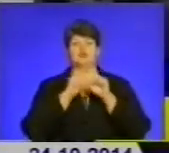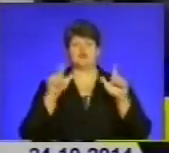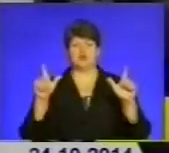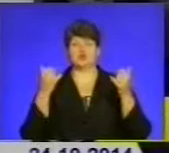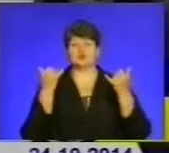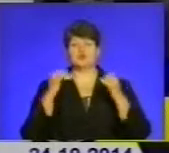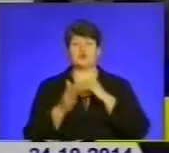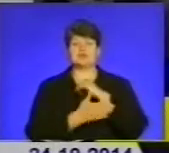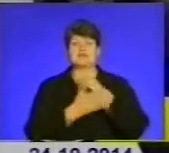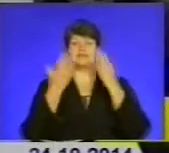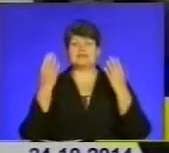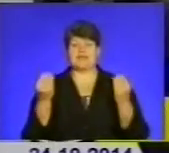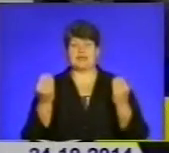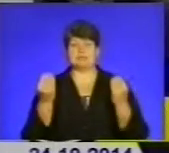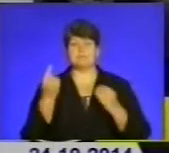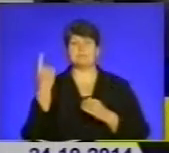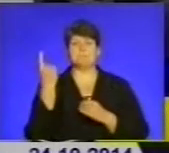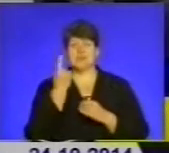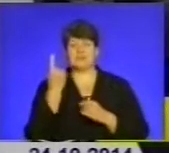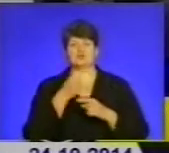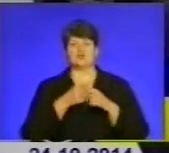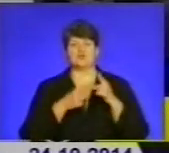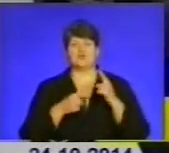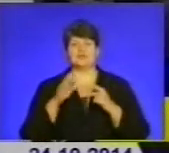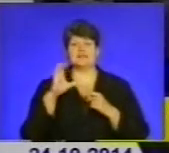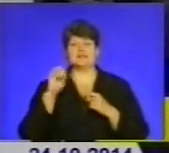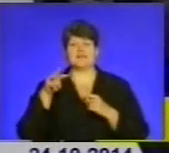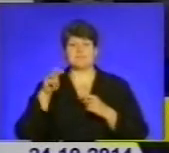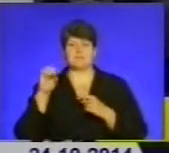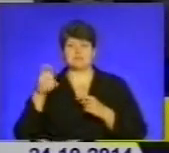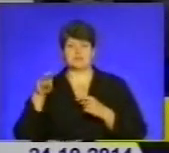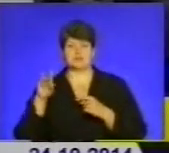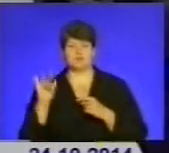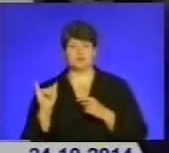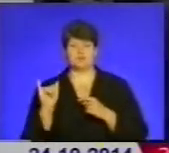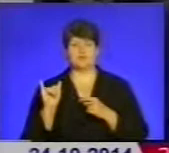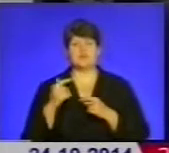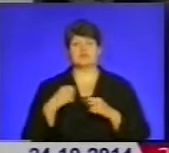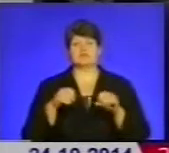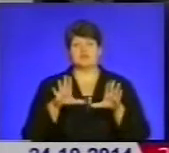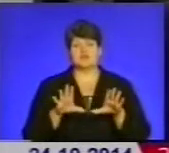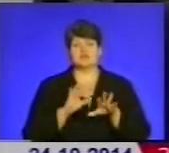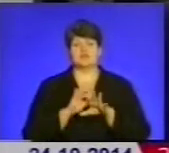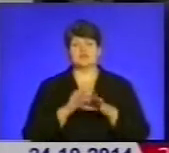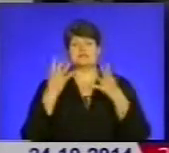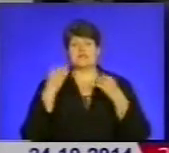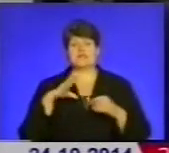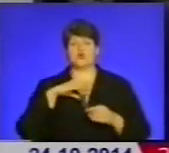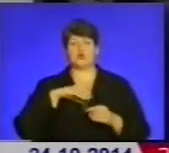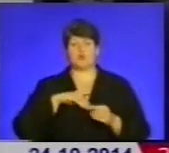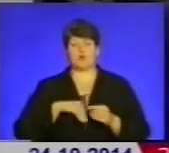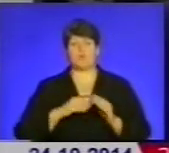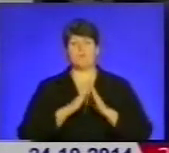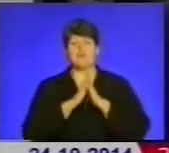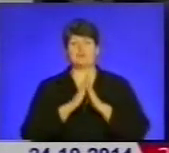останній день першої половини семестру, ми вирішили провести День духовності, молитва